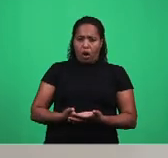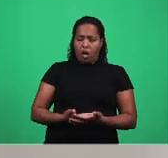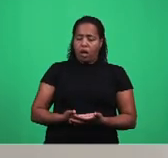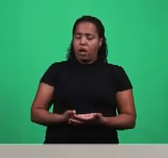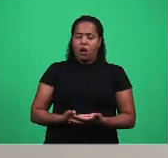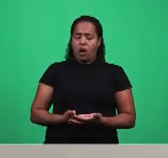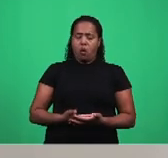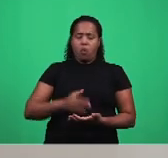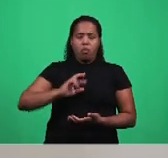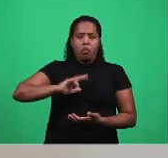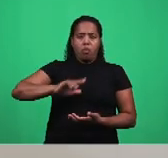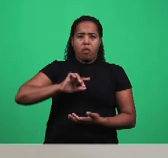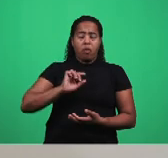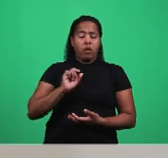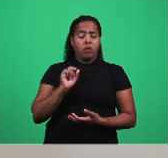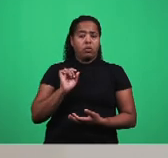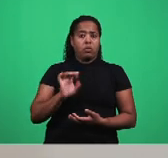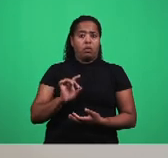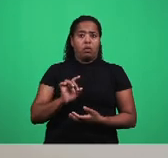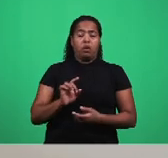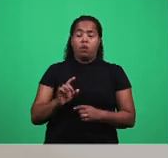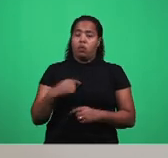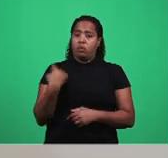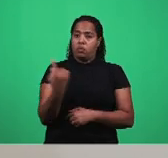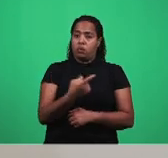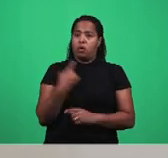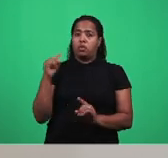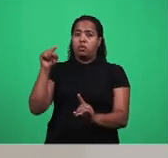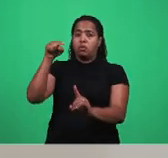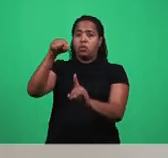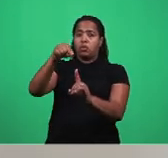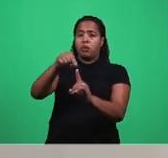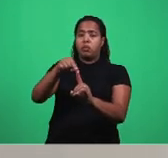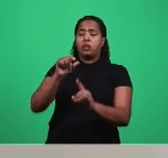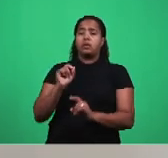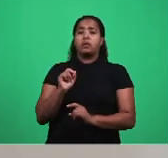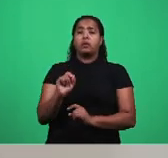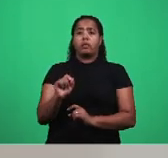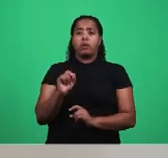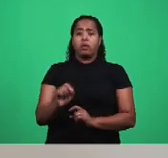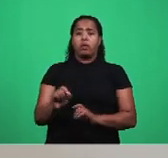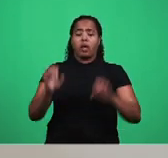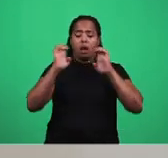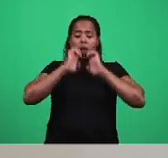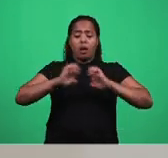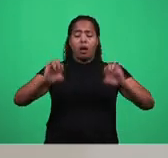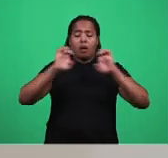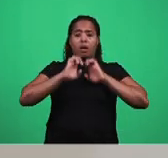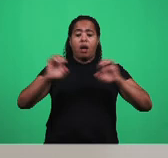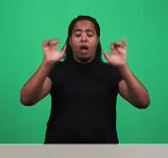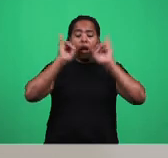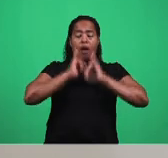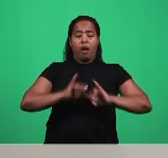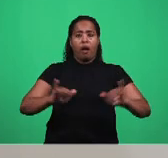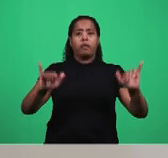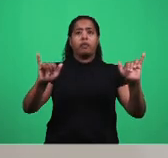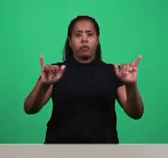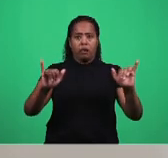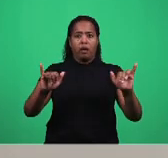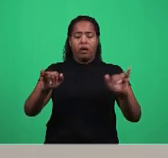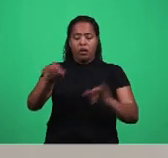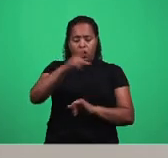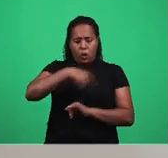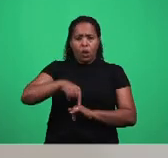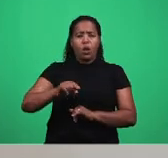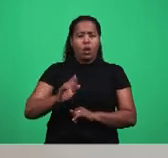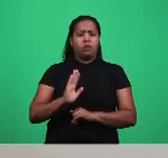Nous avons un objectif qui est celui du royaume, prêcher l'évangile. Cela nous